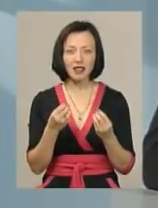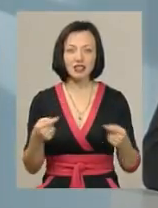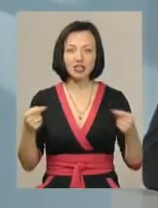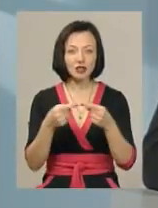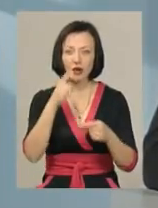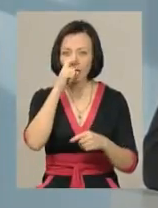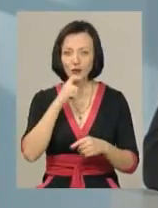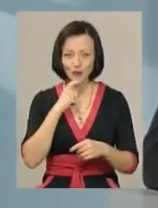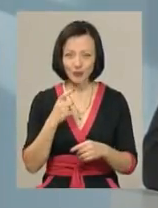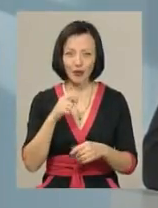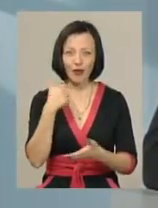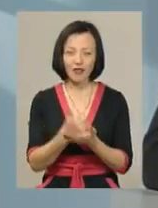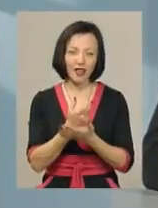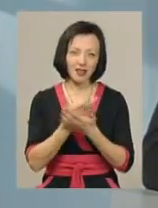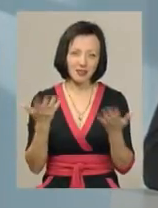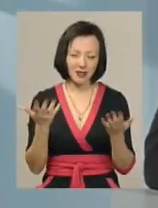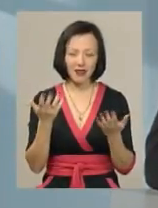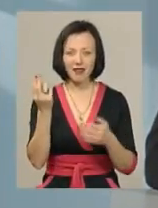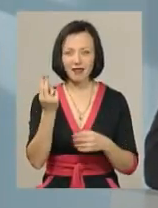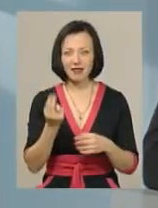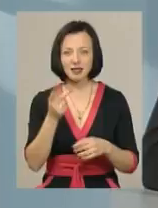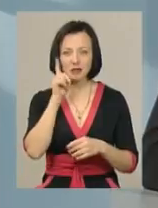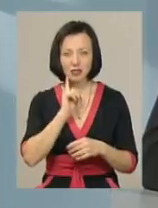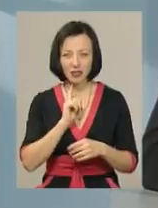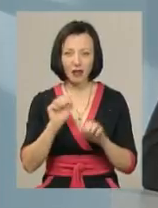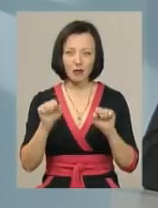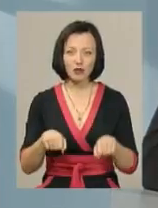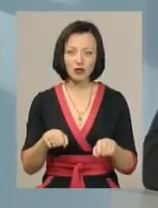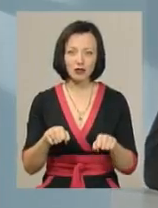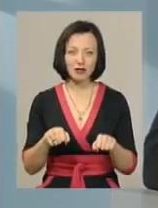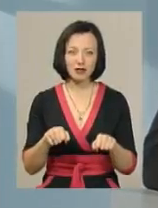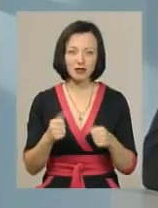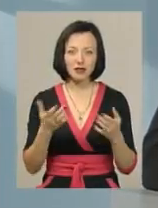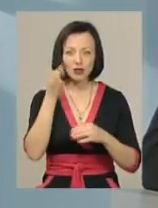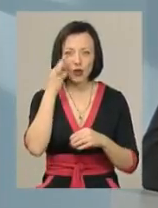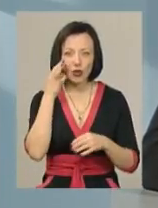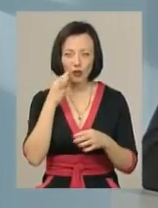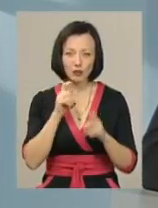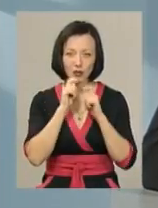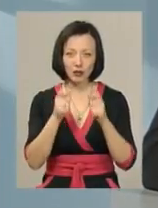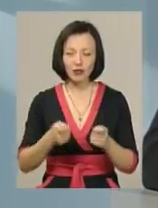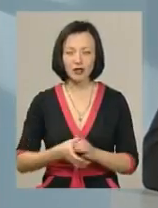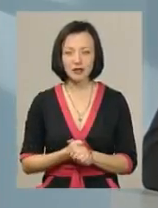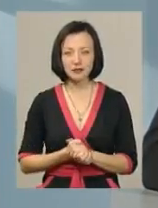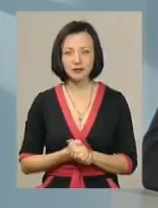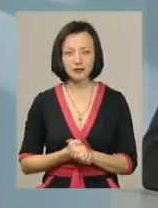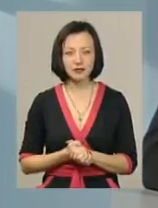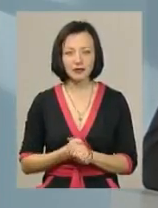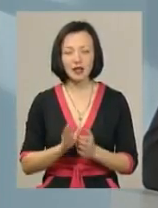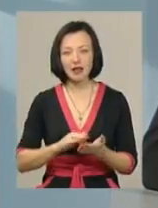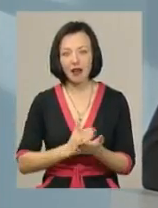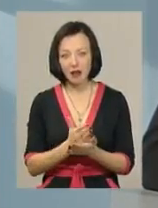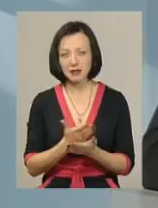чітко не розуміють Так їм головне яскраве там смачне можна обмежитися якимись солодочаами якщо це якби знову ж таки